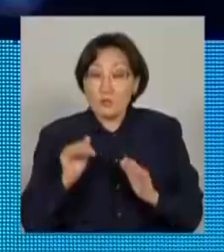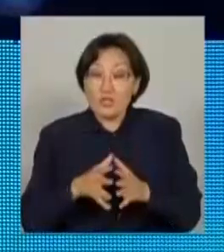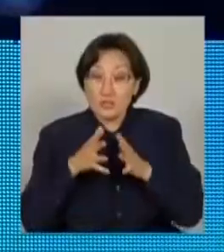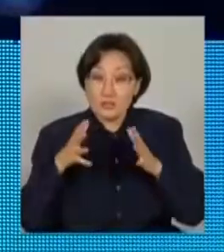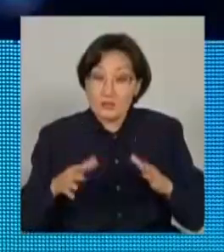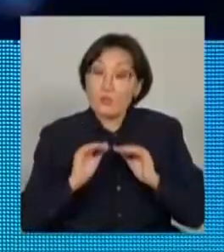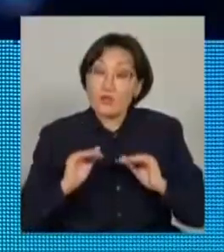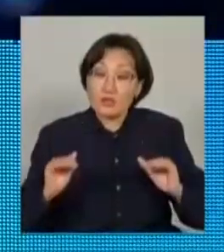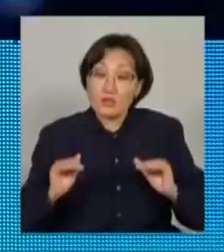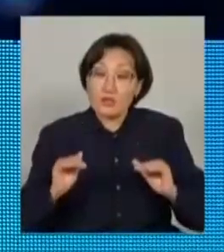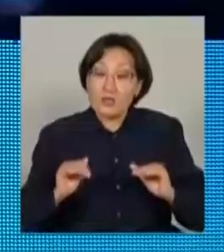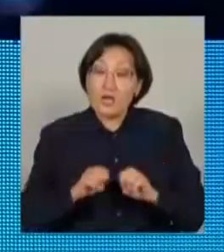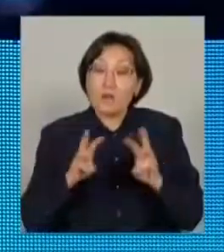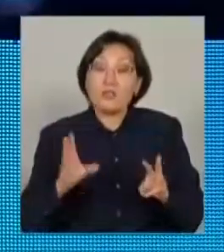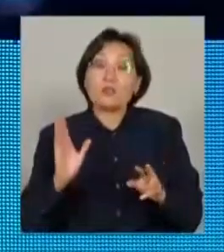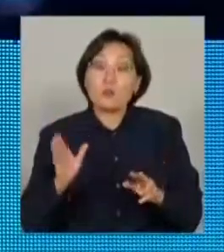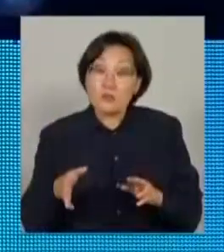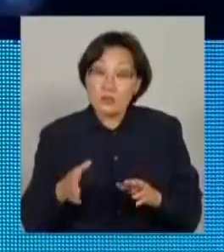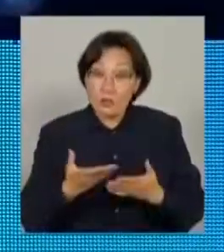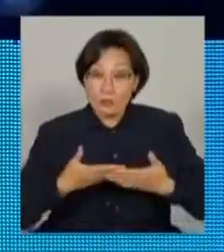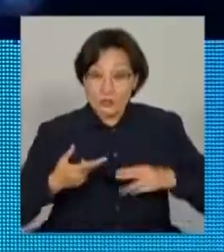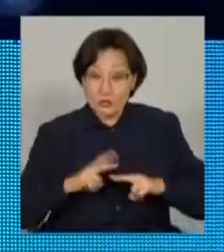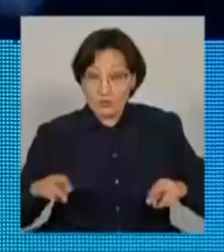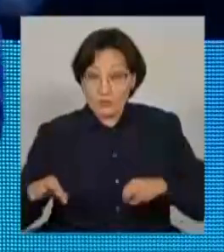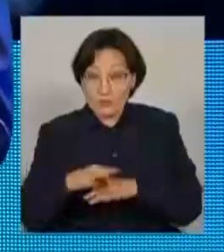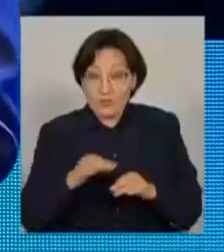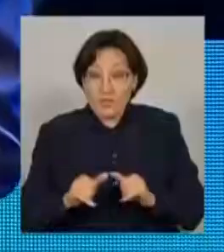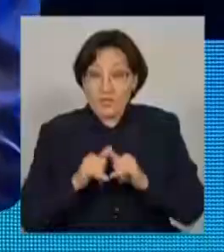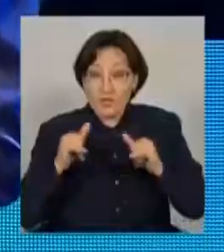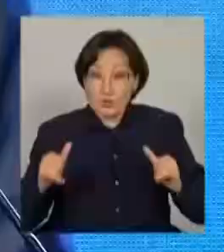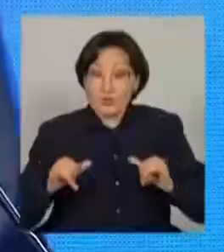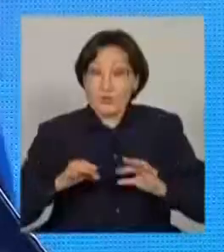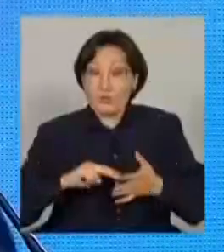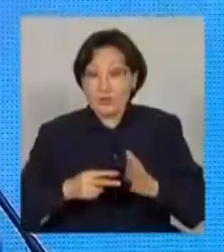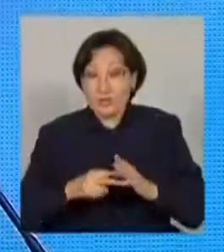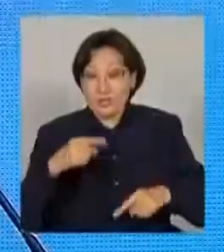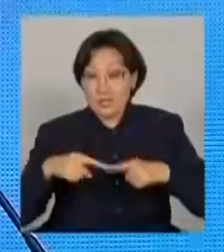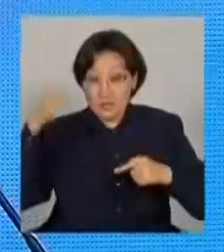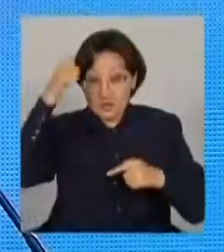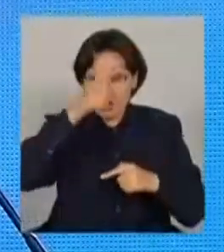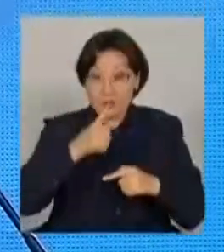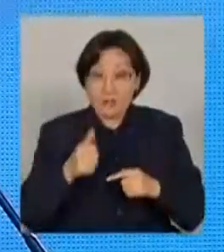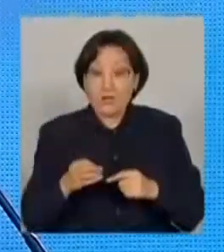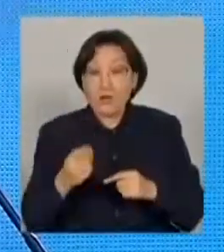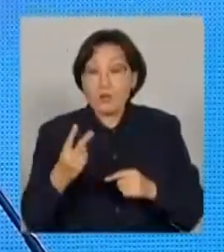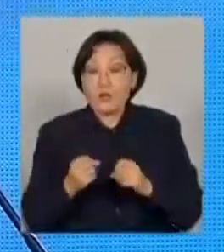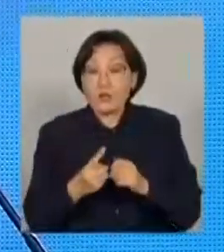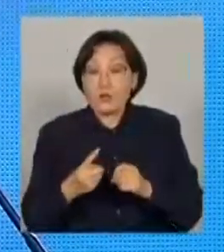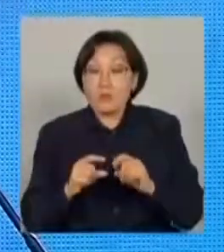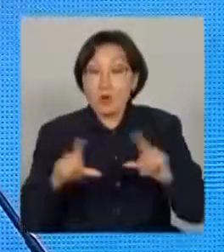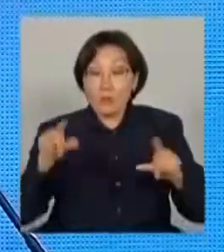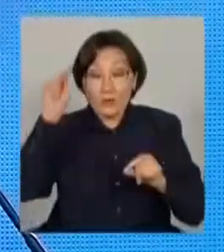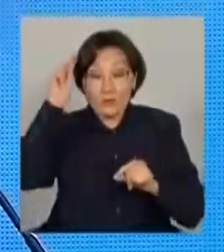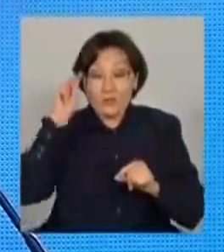астам баламызды құрайды. Біз бұл жобаны кеңейтуге жоспарлап отырмыз. Ал келесі жылы тағы 11